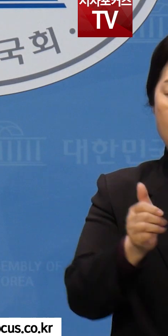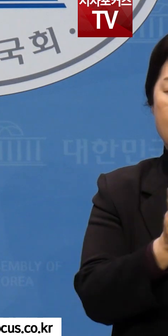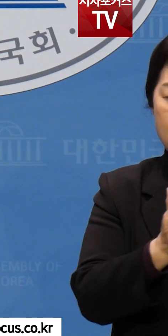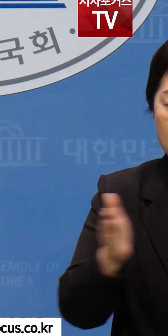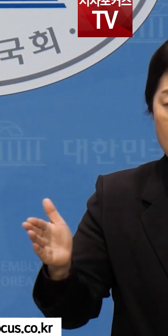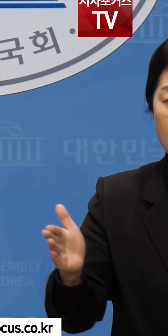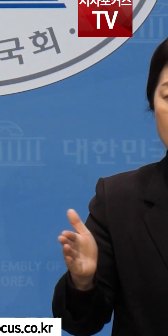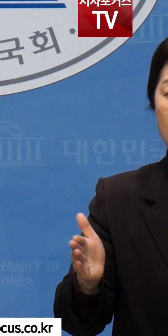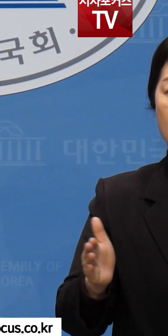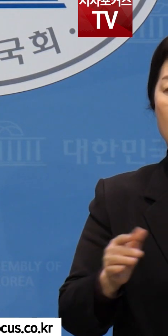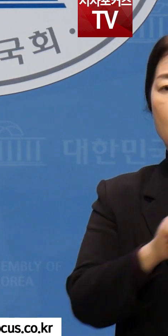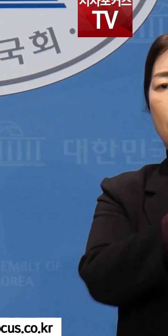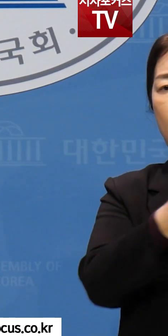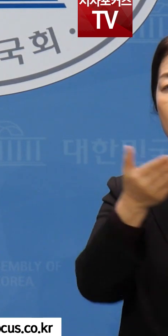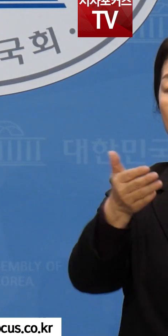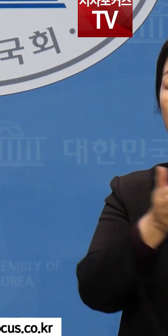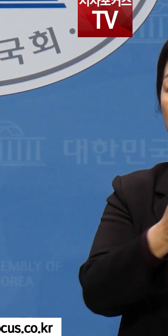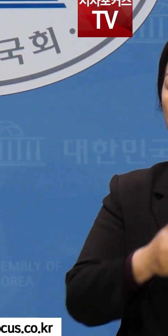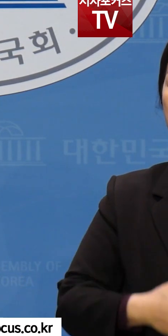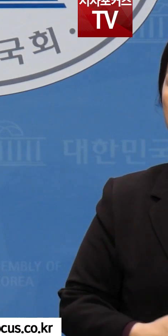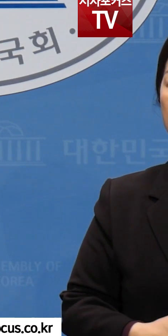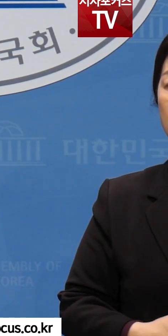것을 천명했습니다.